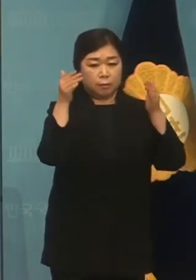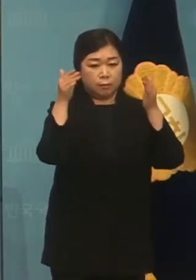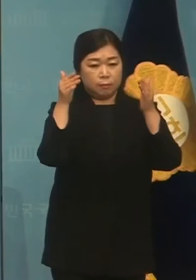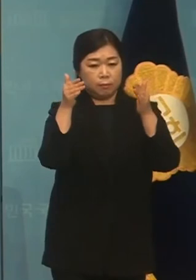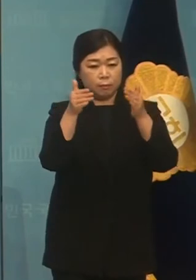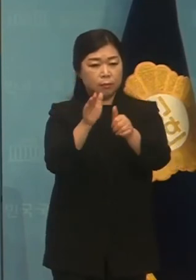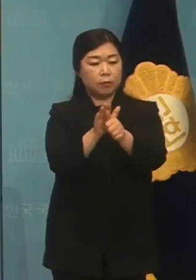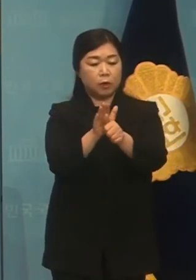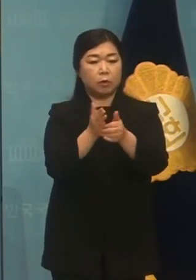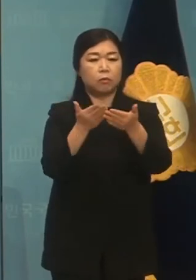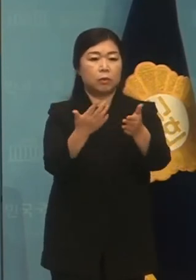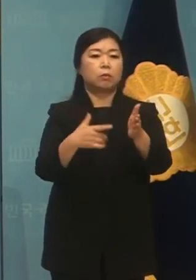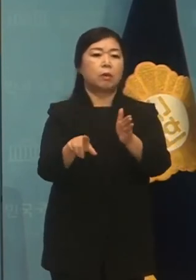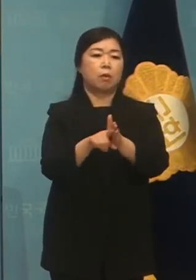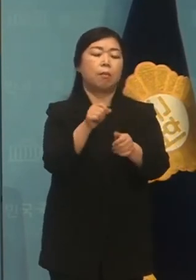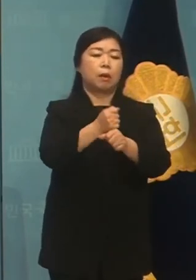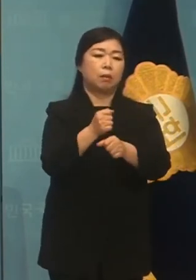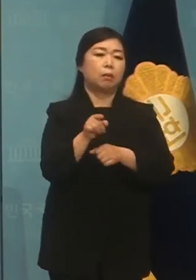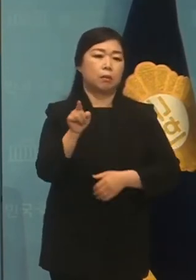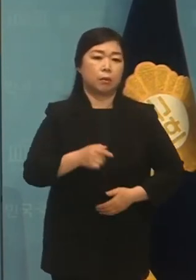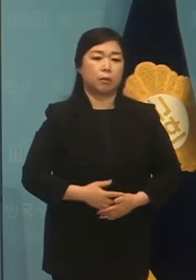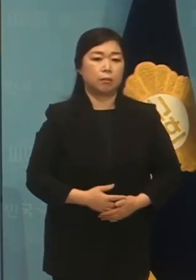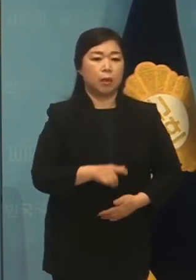지원하기 위해서 많은 것이 굉장히 많습니다.